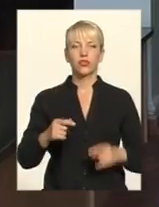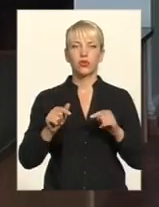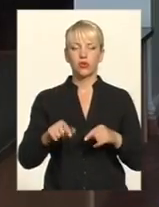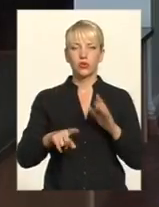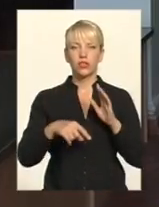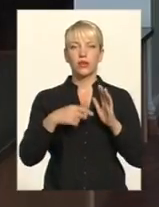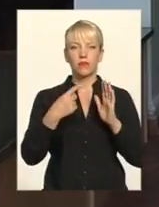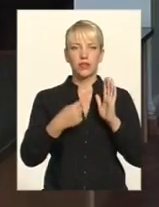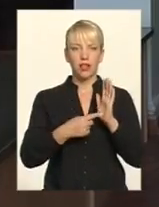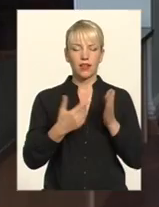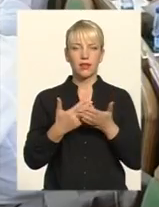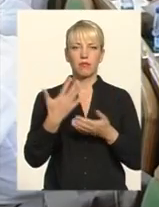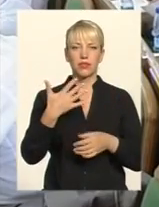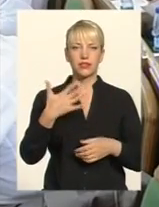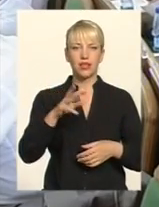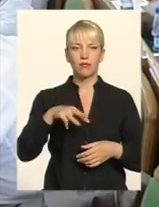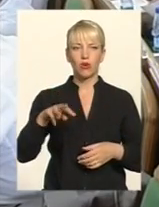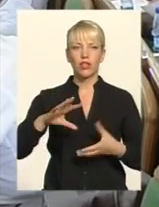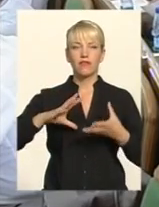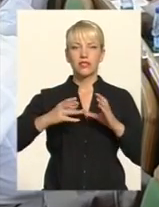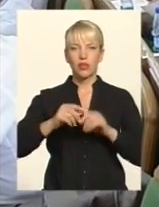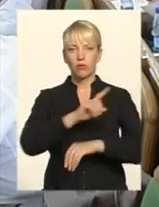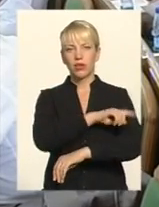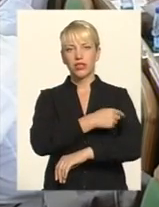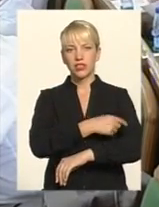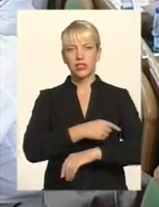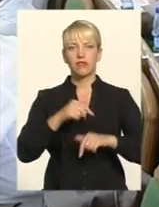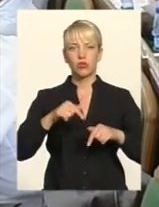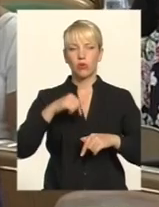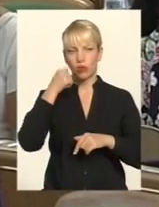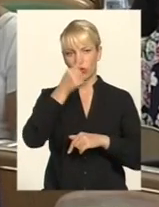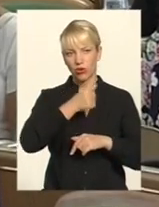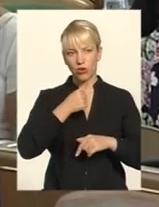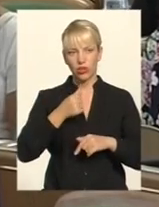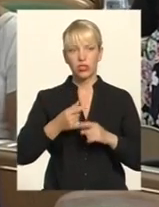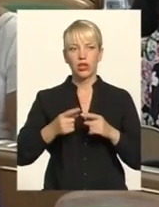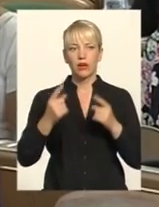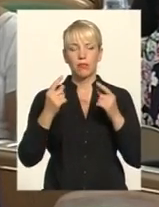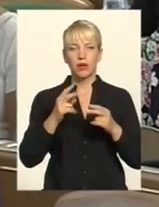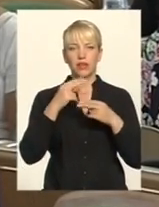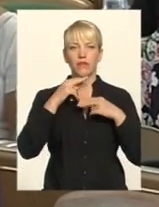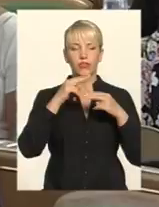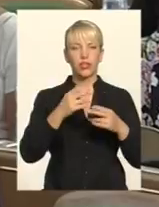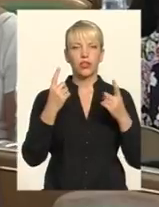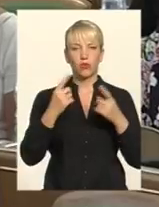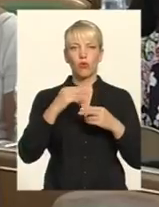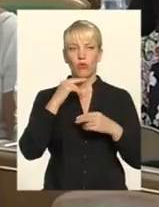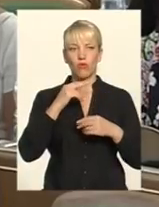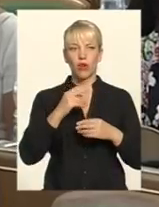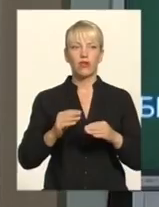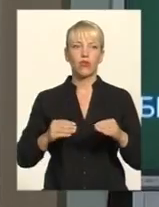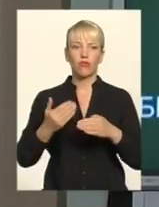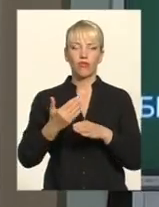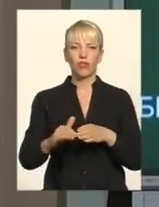вопроса в межах 50 мільйонів. Загалом медицині області цьогоріч приділили неабияку увагу. Депутати виділили і додаткові